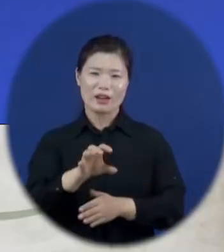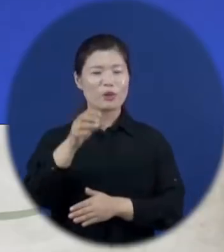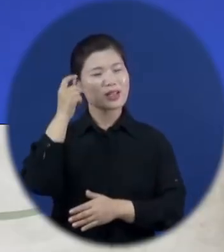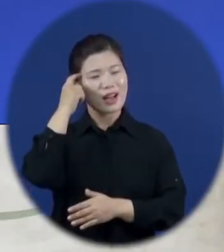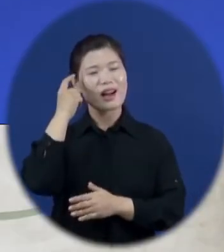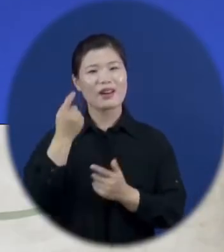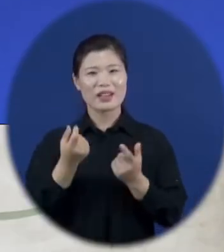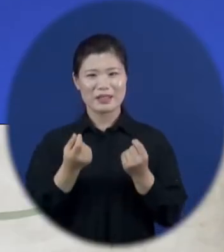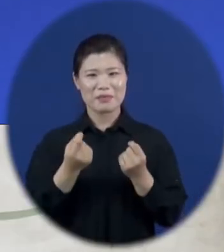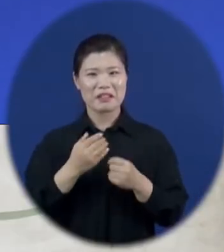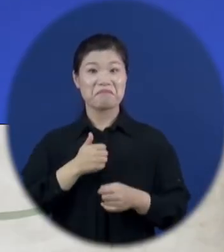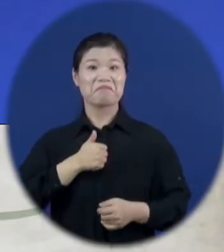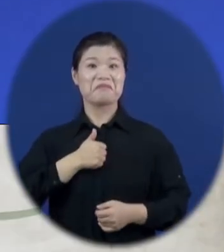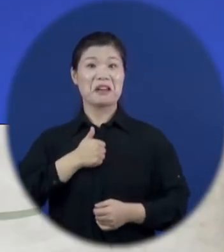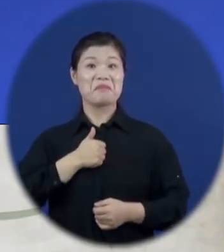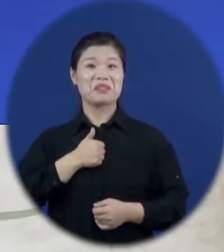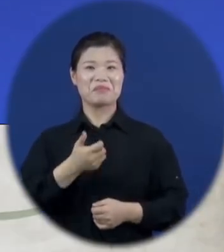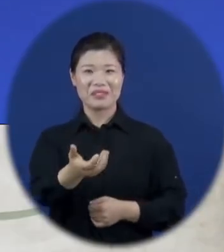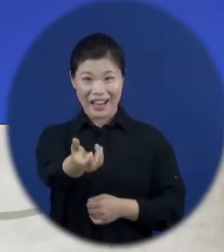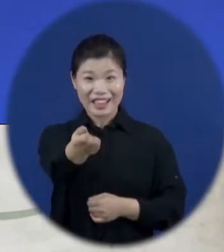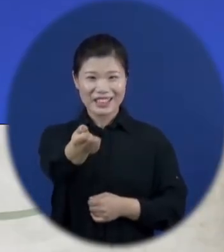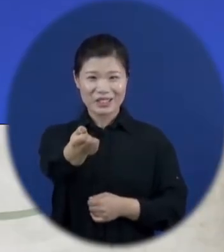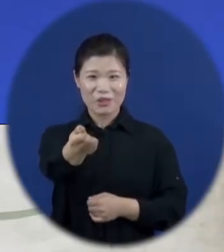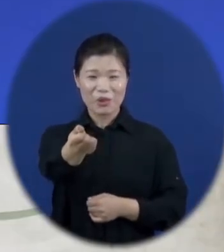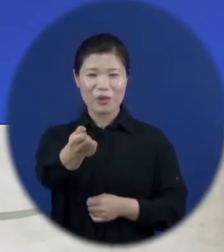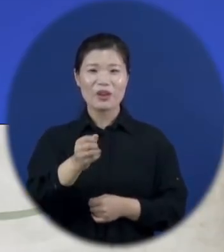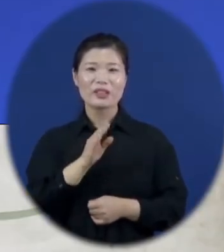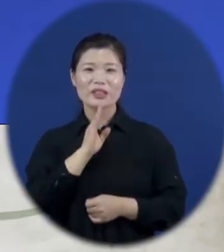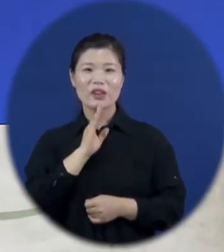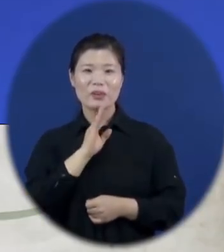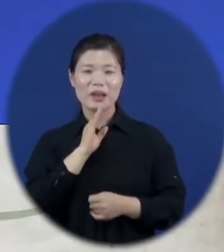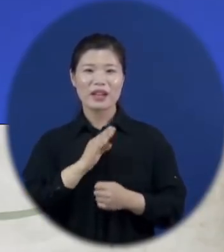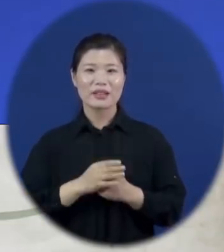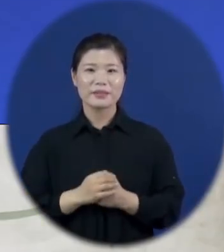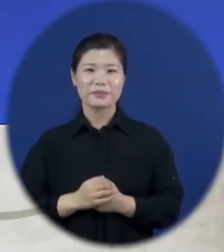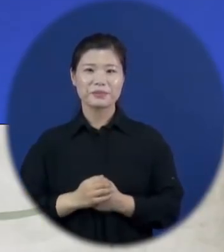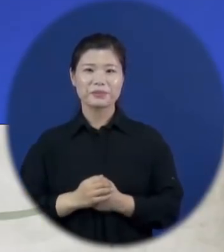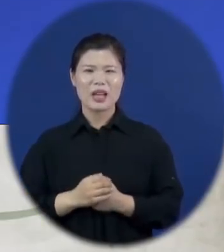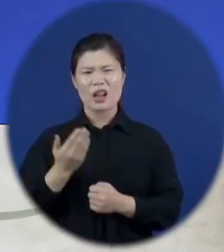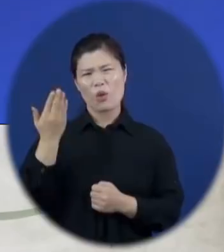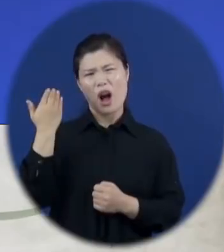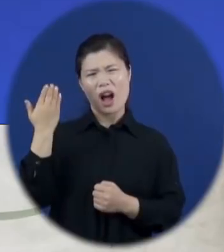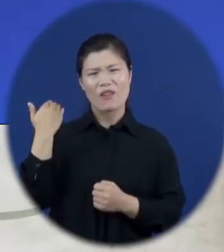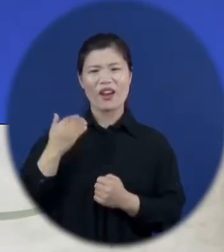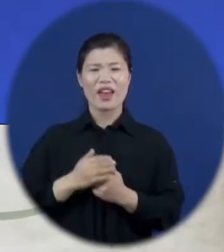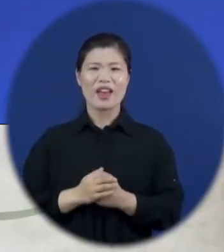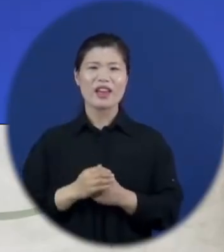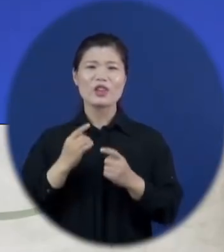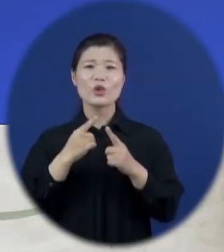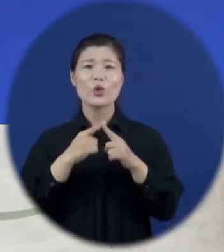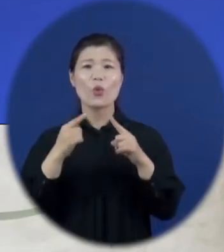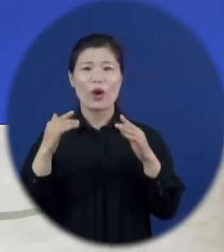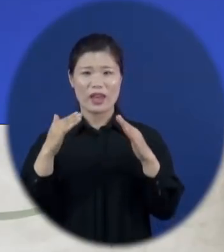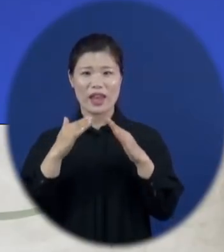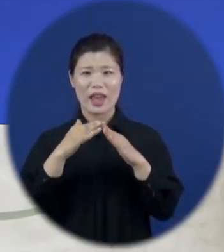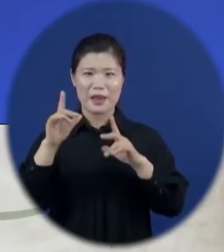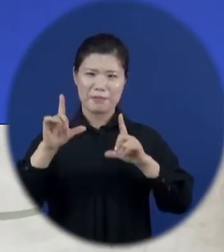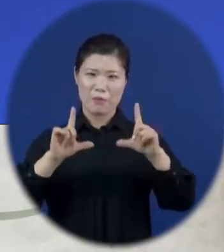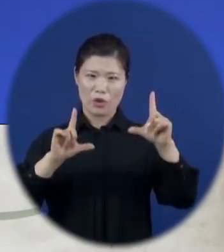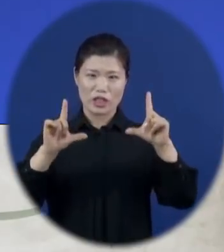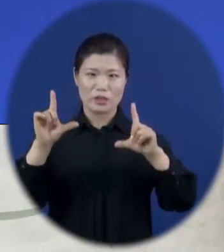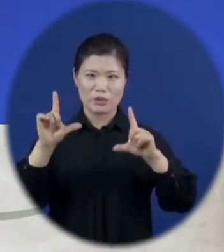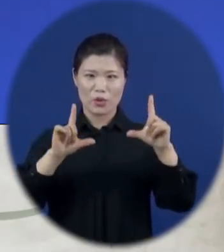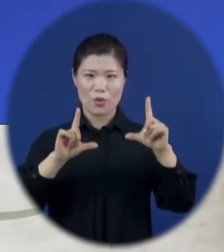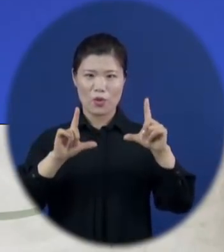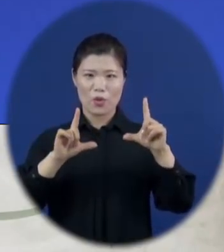겁니다. 자부심을 가지시고 정말 과거의 그 교회